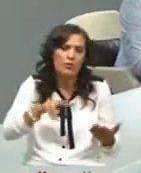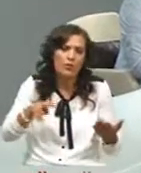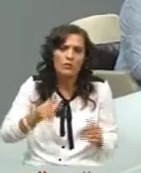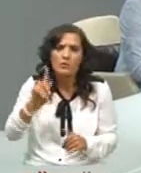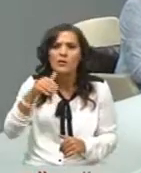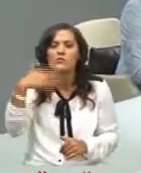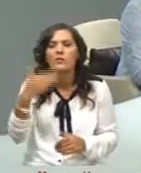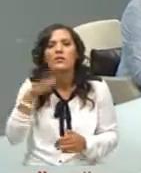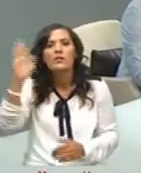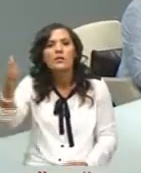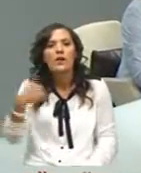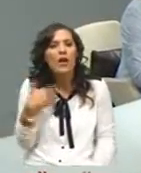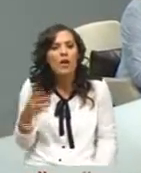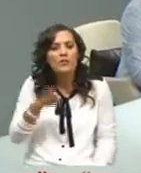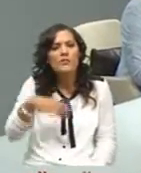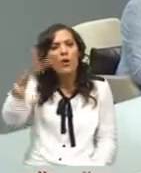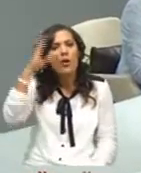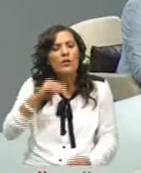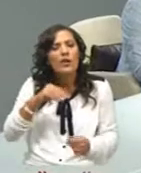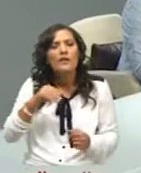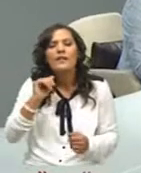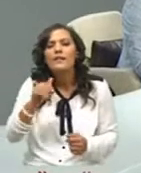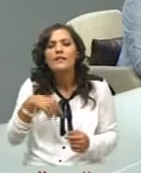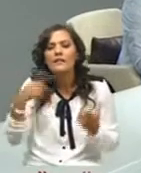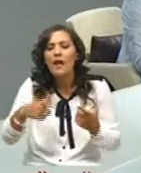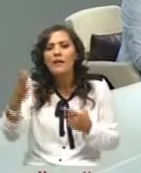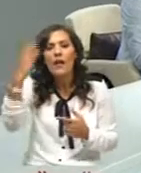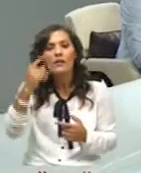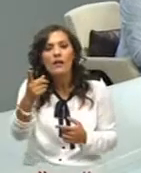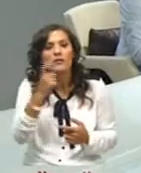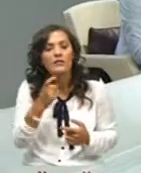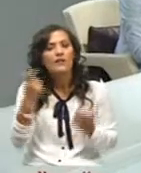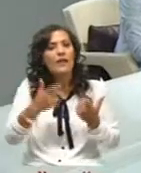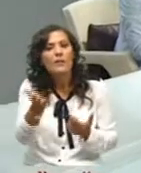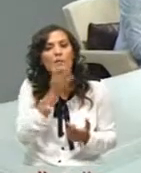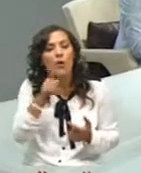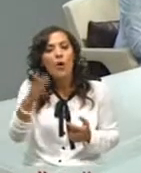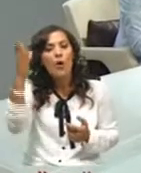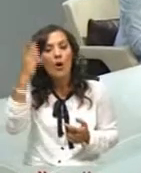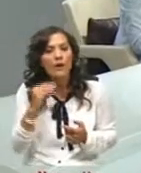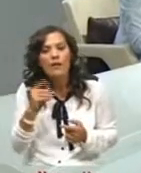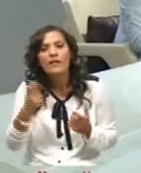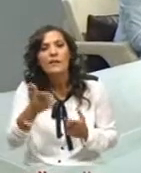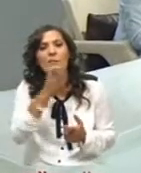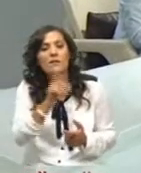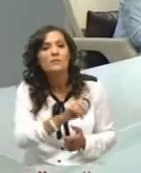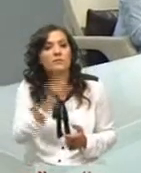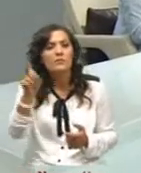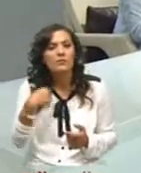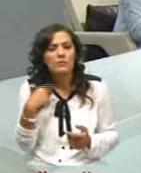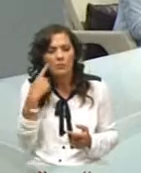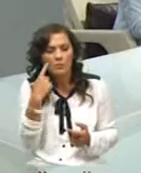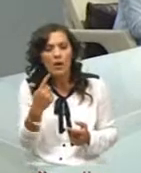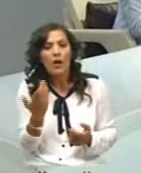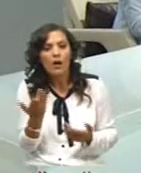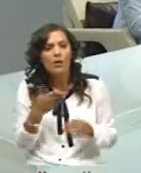okur ertesi gün giderdi peki dedi öğrendiğiniz Nereden anladınız dedi nereden bildiniz onu öğrendiğinizi dedi şöyle